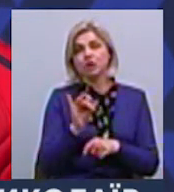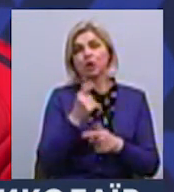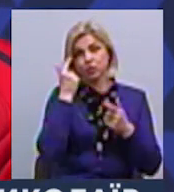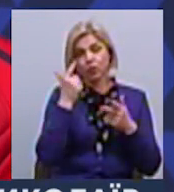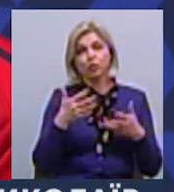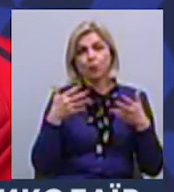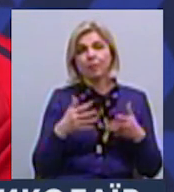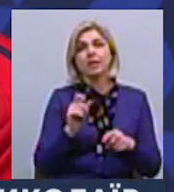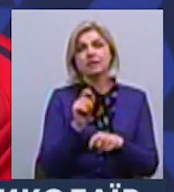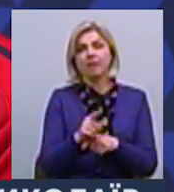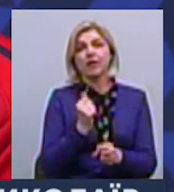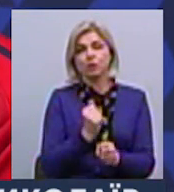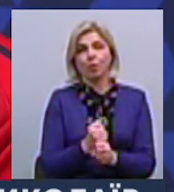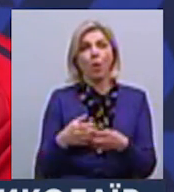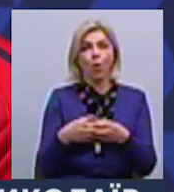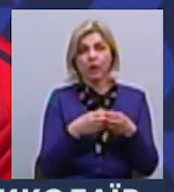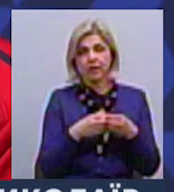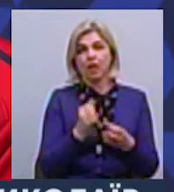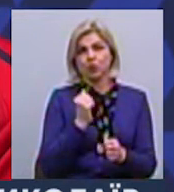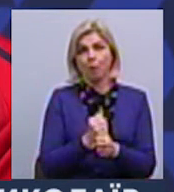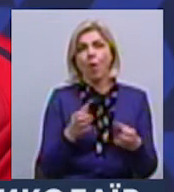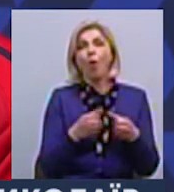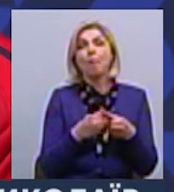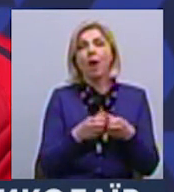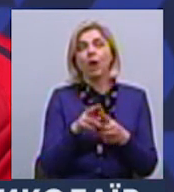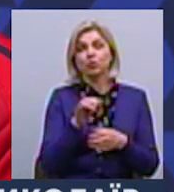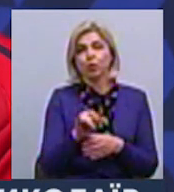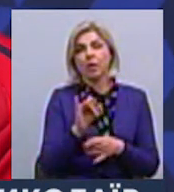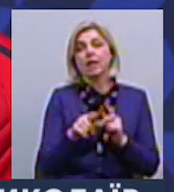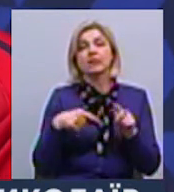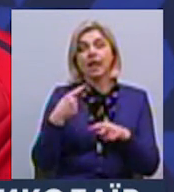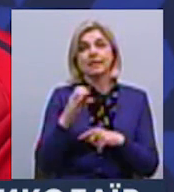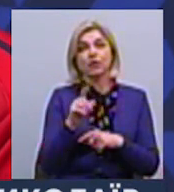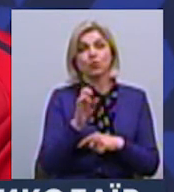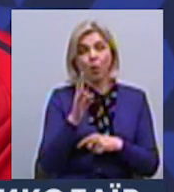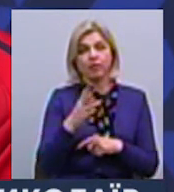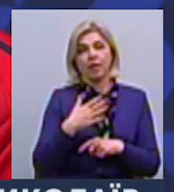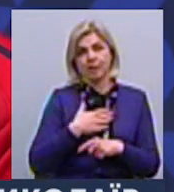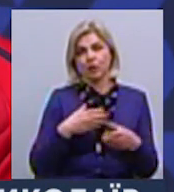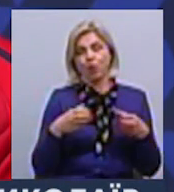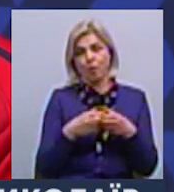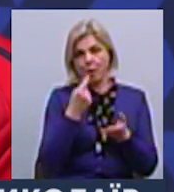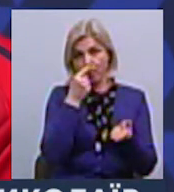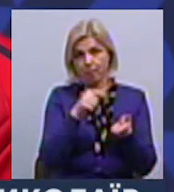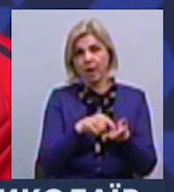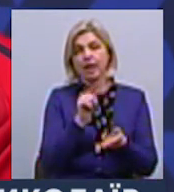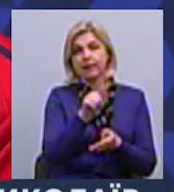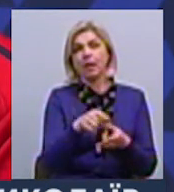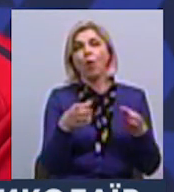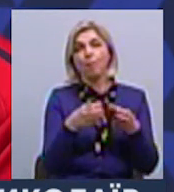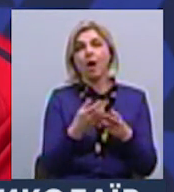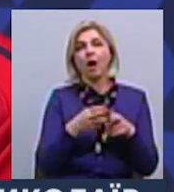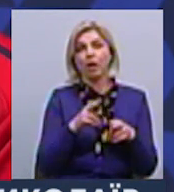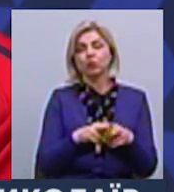нас завдання зробити колектив, зробити команду, і потім вже з наступного сезону, щоб наша команда потрапляла до числа тих команд,